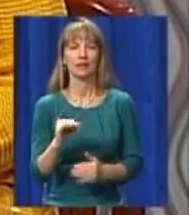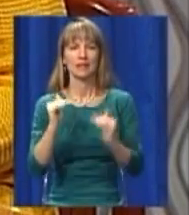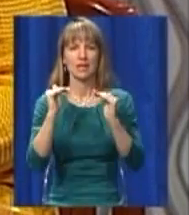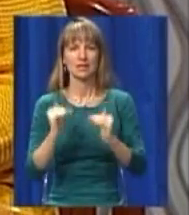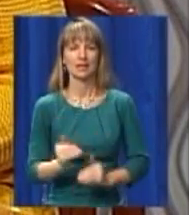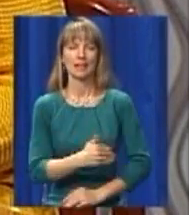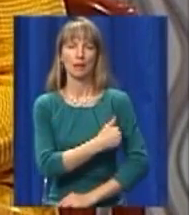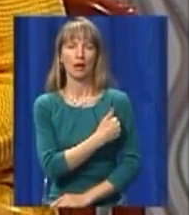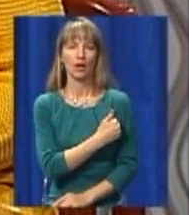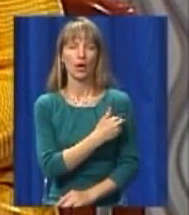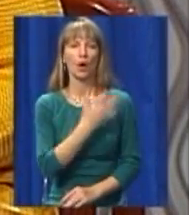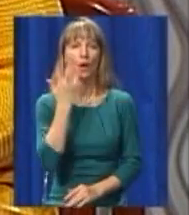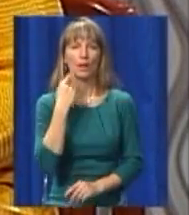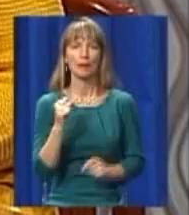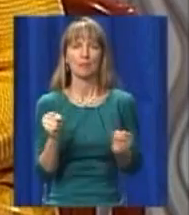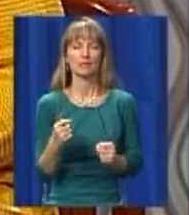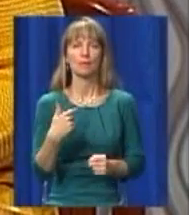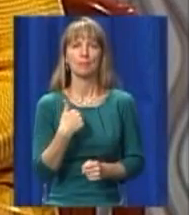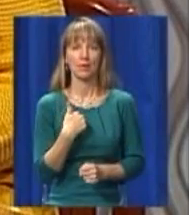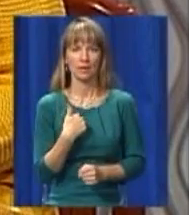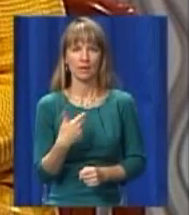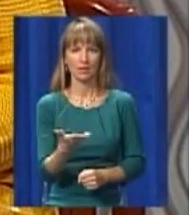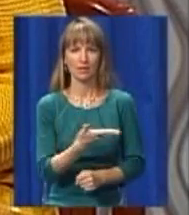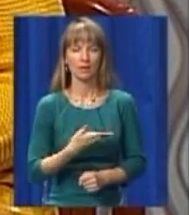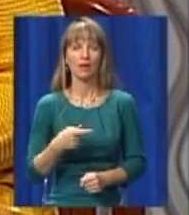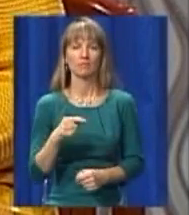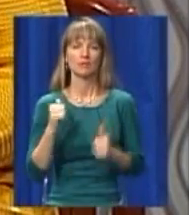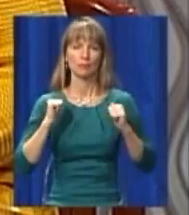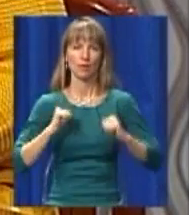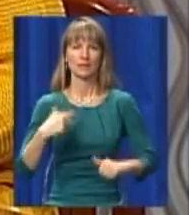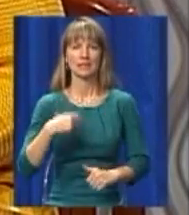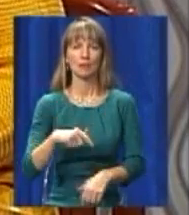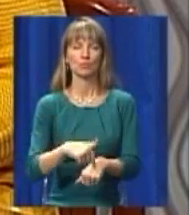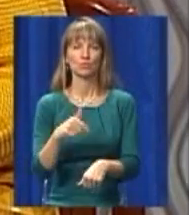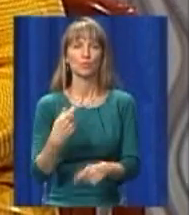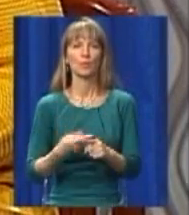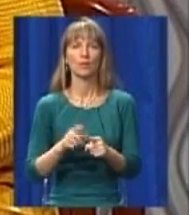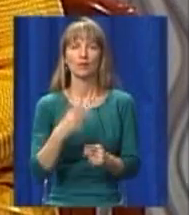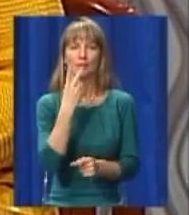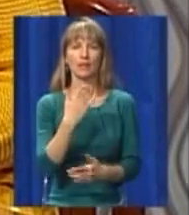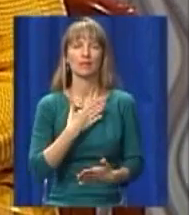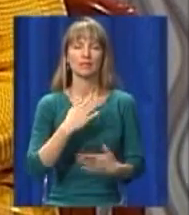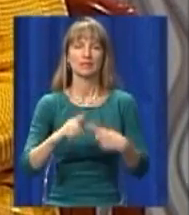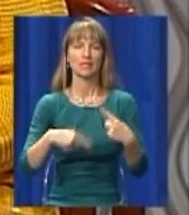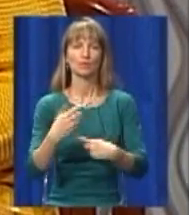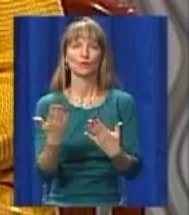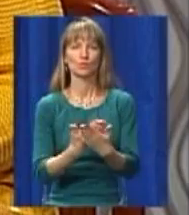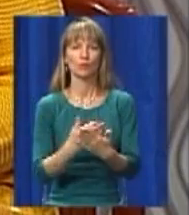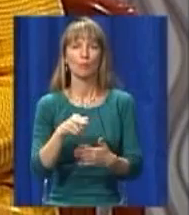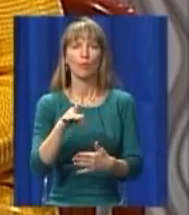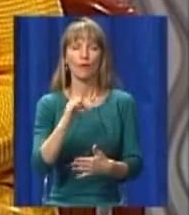низьких температурах, коли навіть мерзнемо ми, вони досить спокійно себе почувають. А тож, давайте переглянемо нашу наступну рубрику